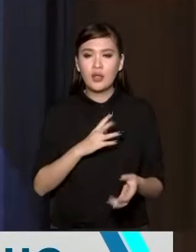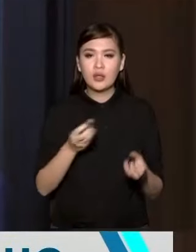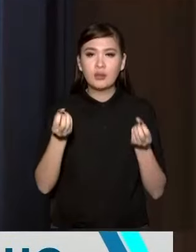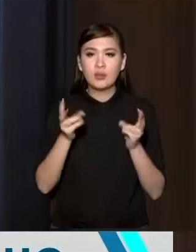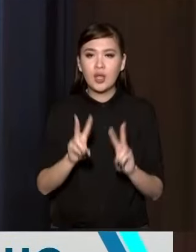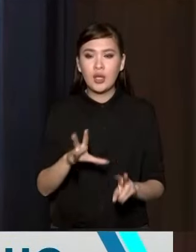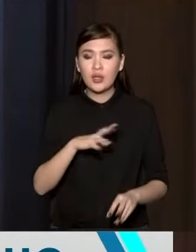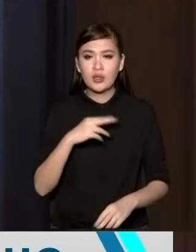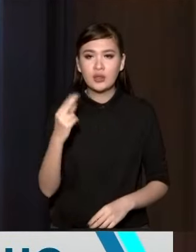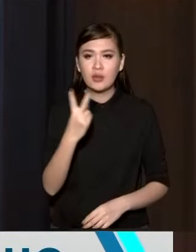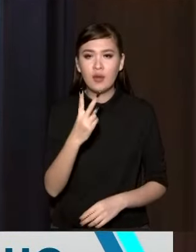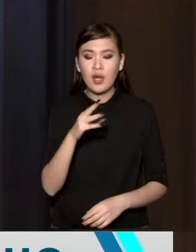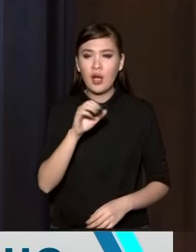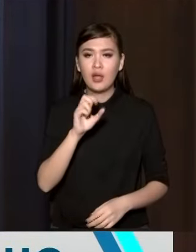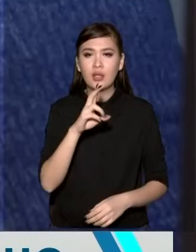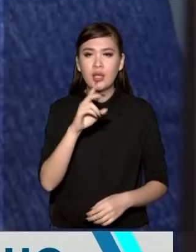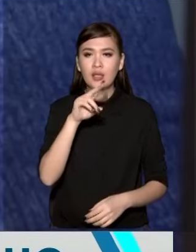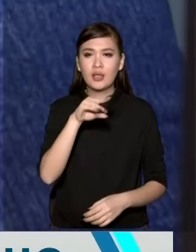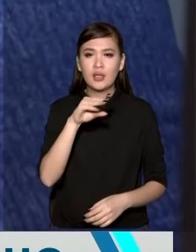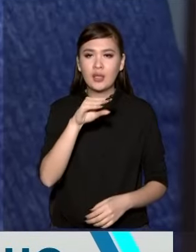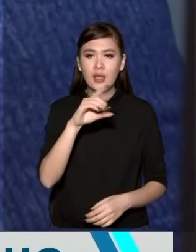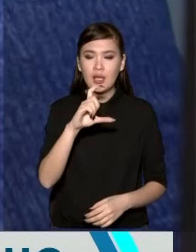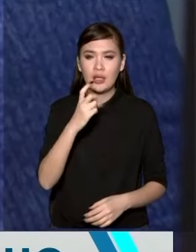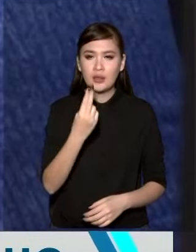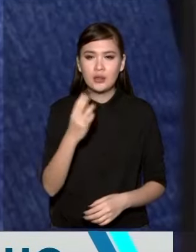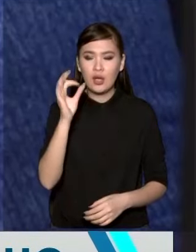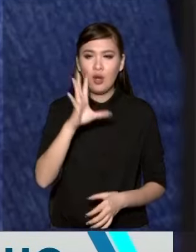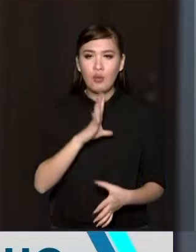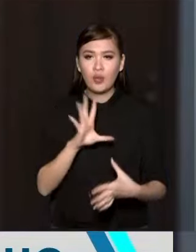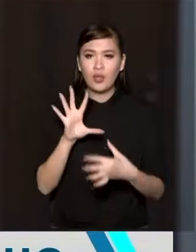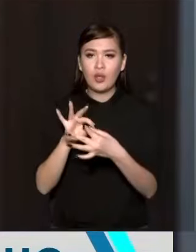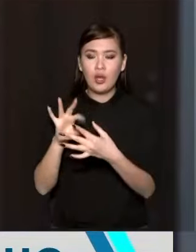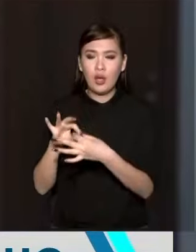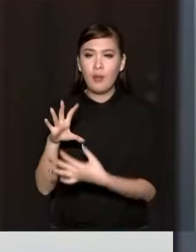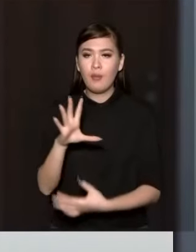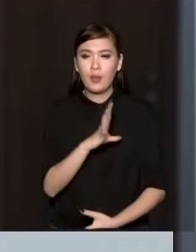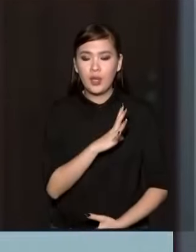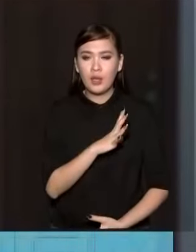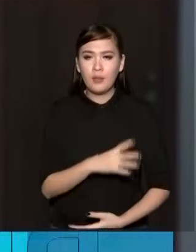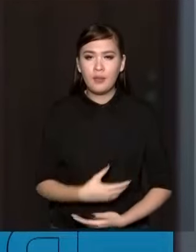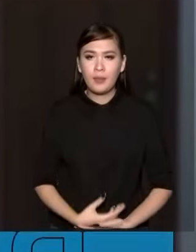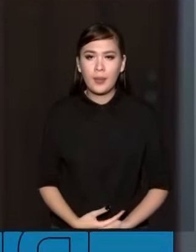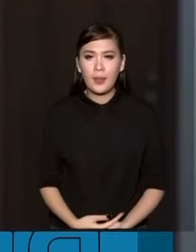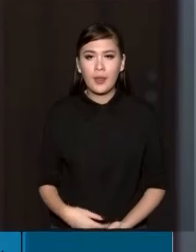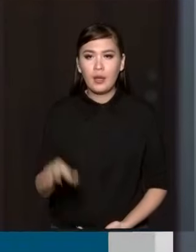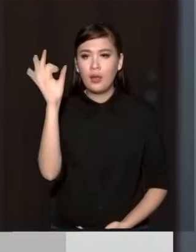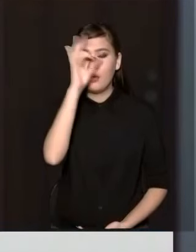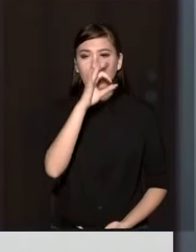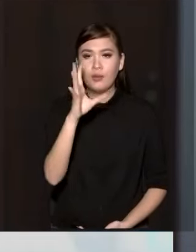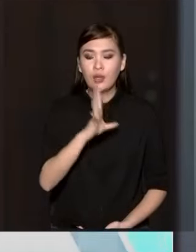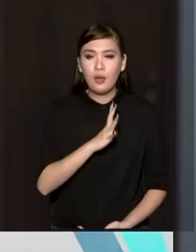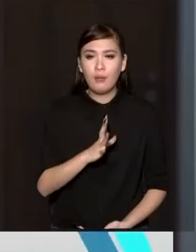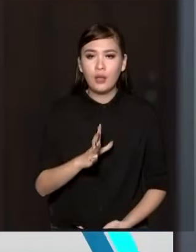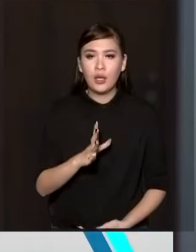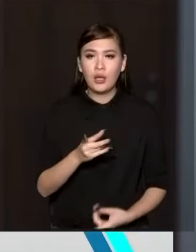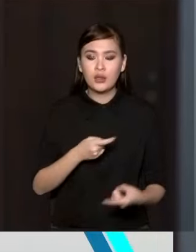2 резервных котла на ТЭЦ. Ближе к вечеру действующих стало 6. В целом состояние, значит, коммунальной